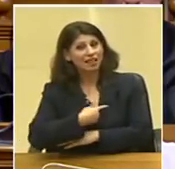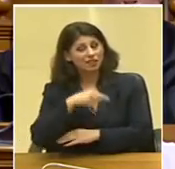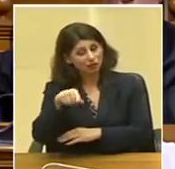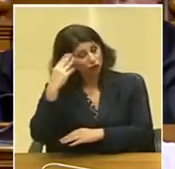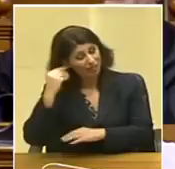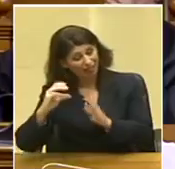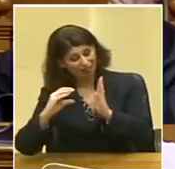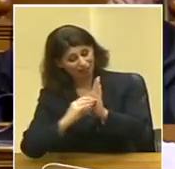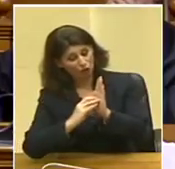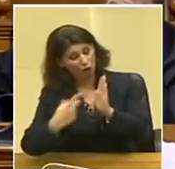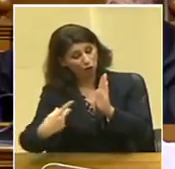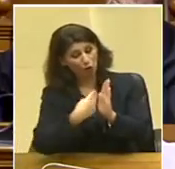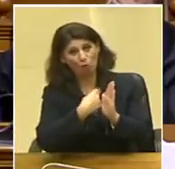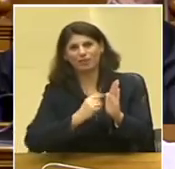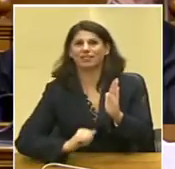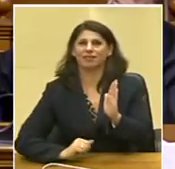το εδάφιο.